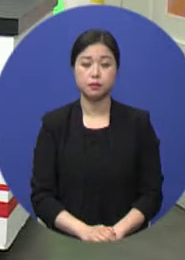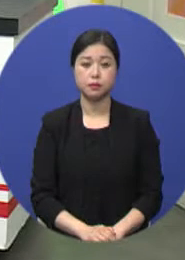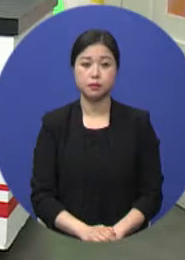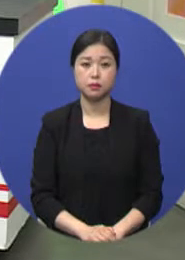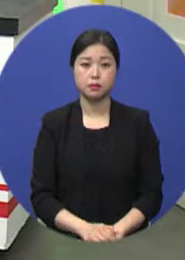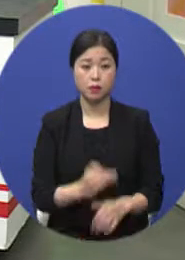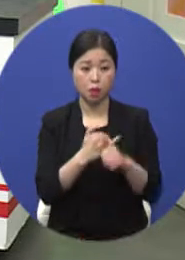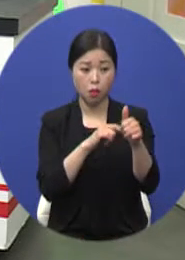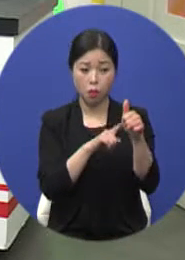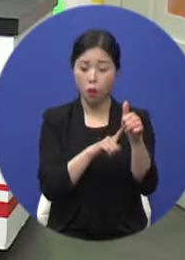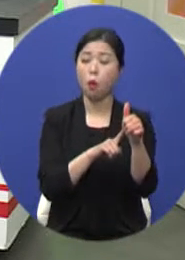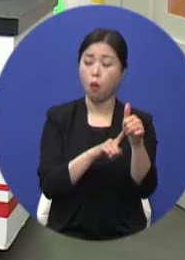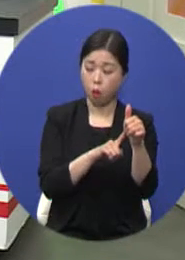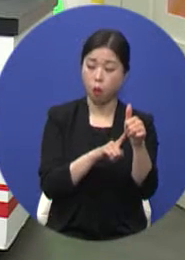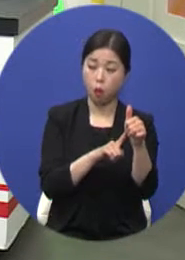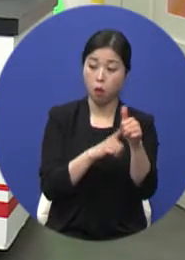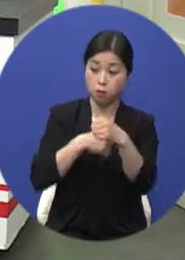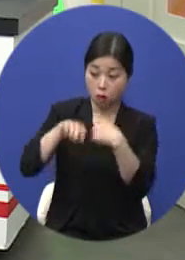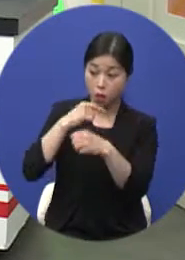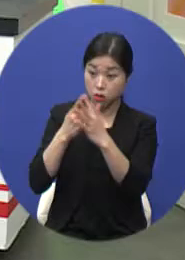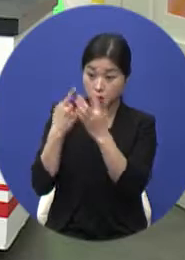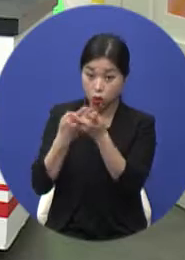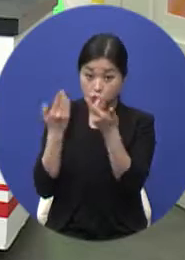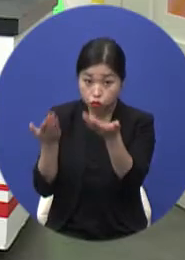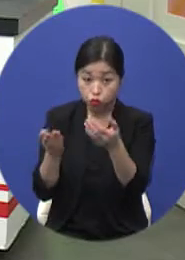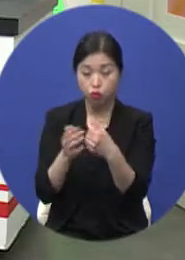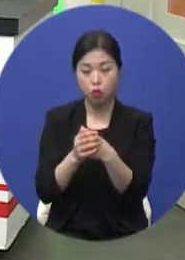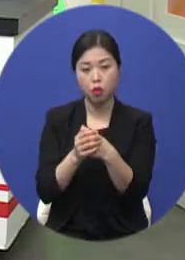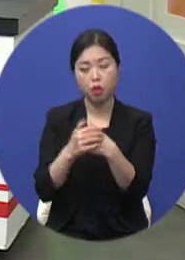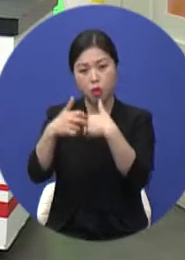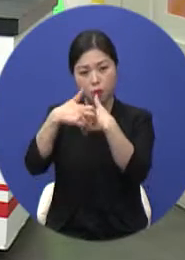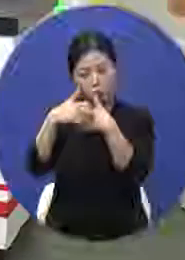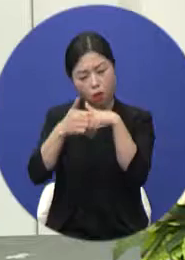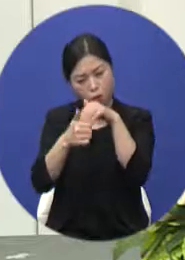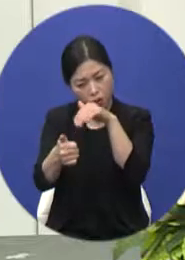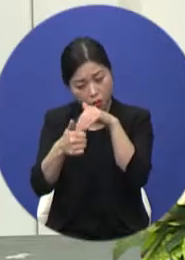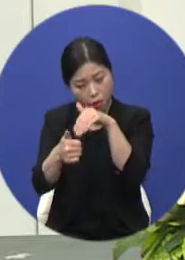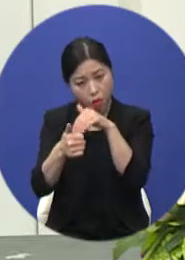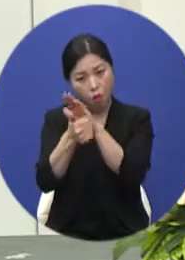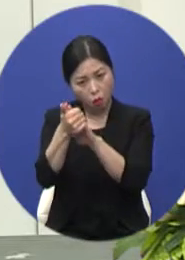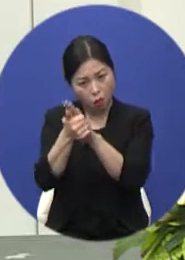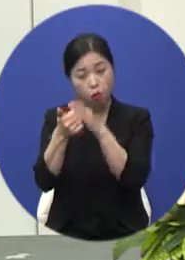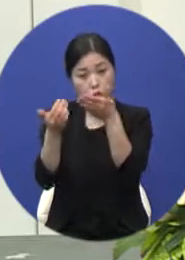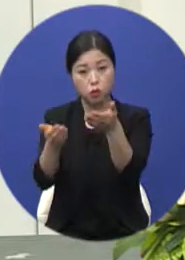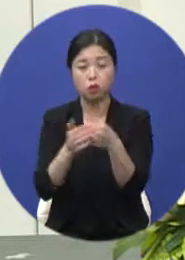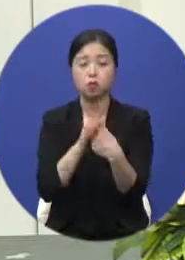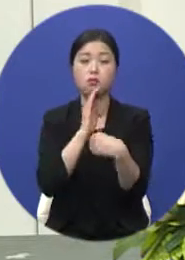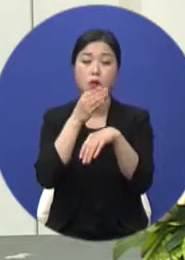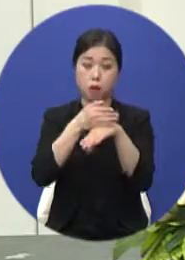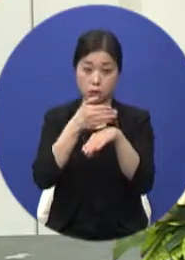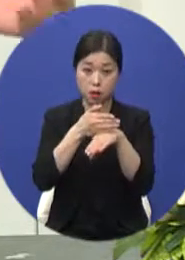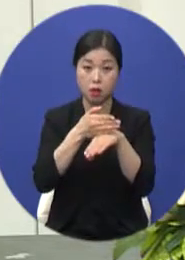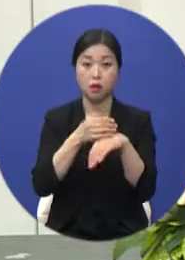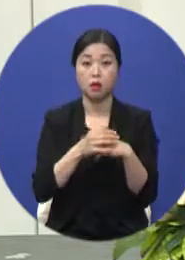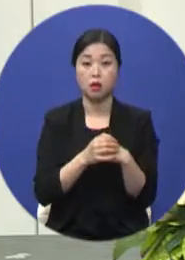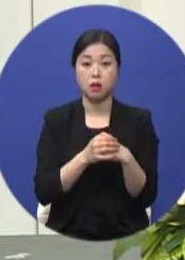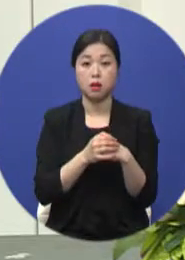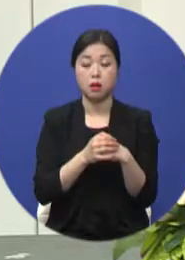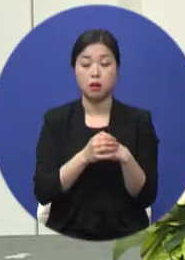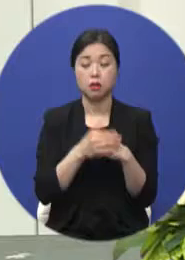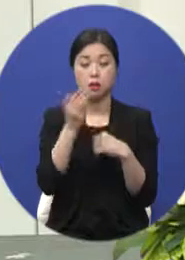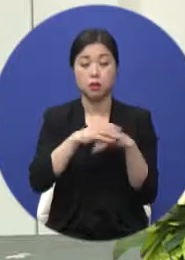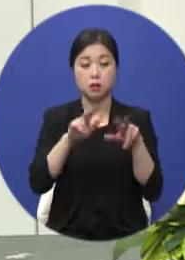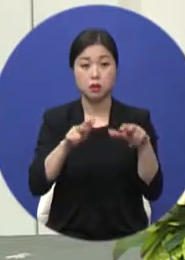남편분이 대단하신 게 그거를 이해하고 치료를 받게 해주고 하는 것도 네. 굉장히 감사한 일인데 아이에게 임신